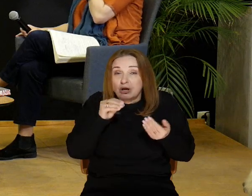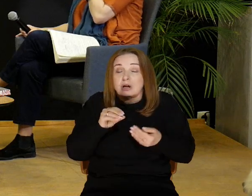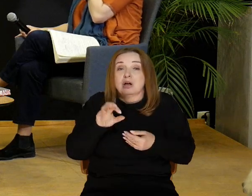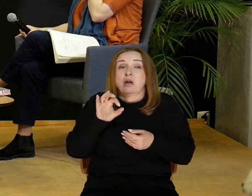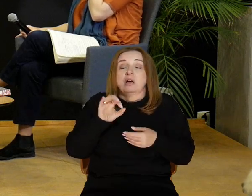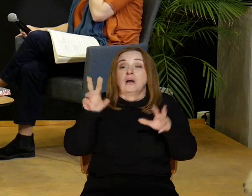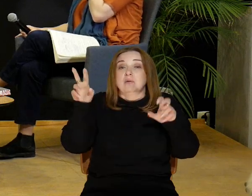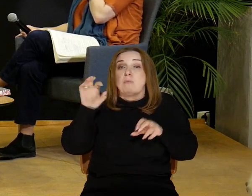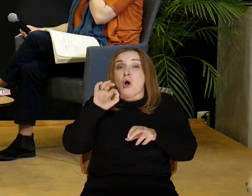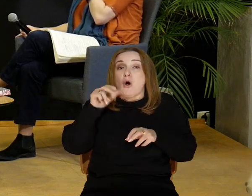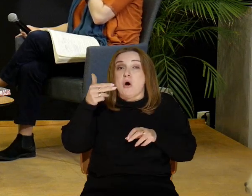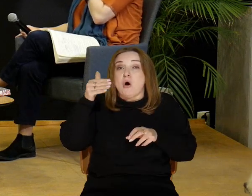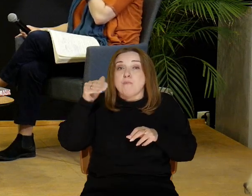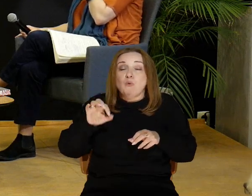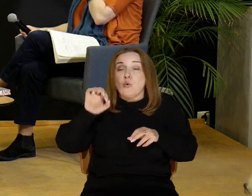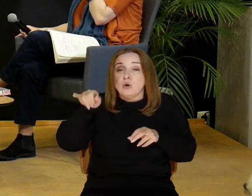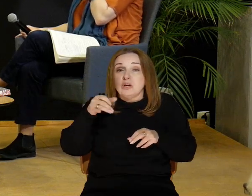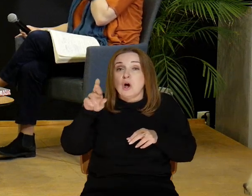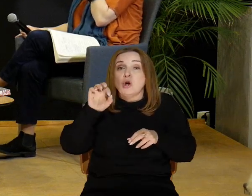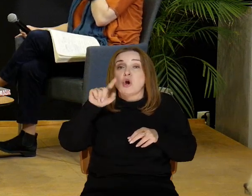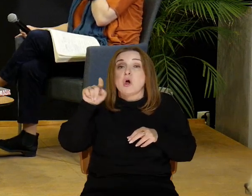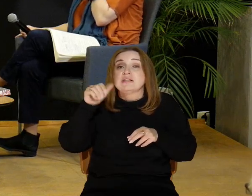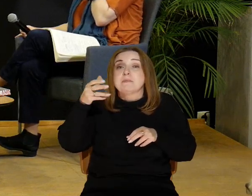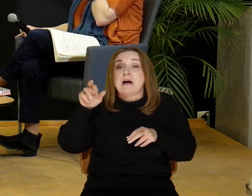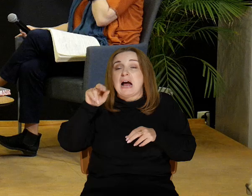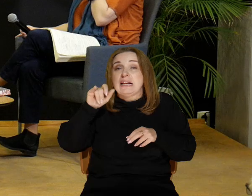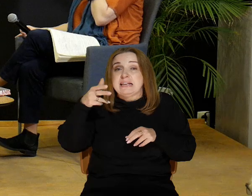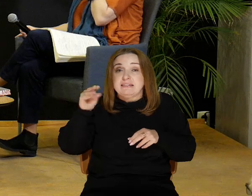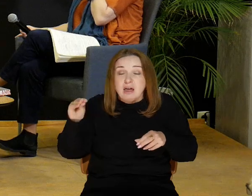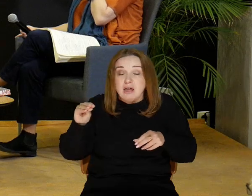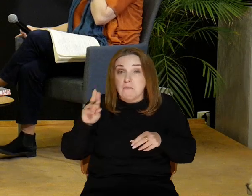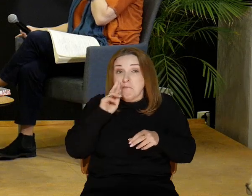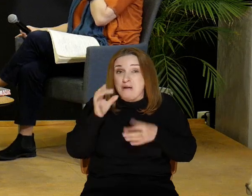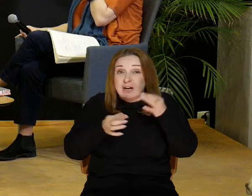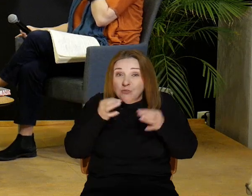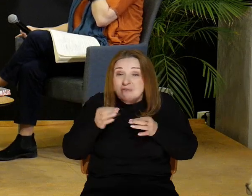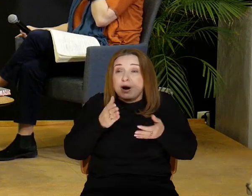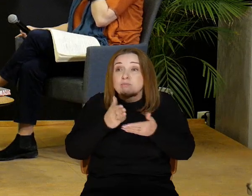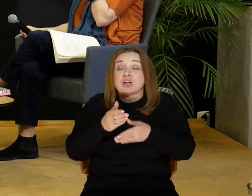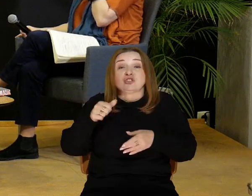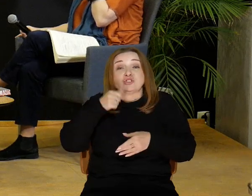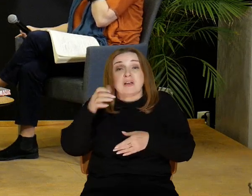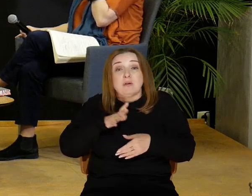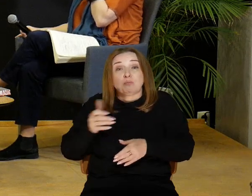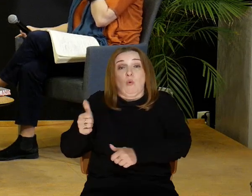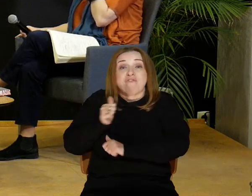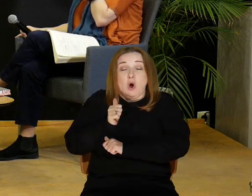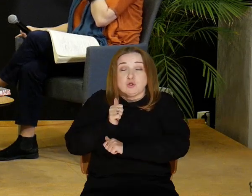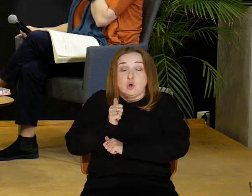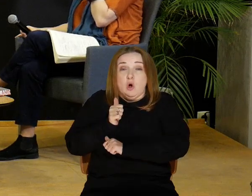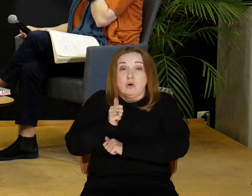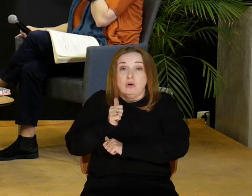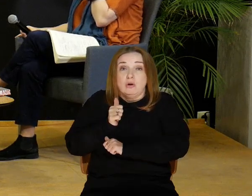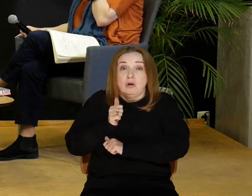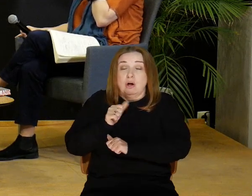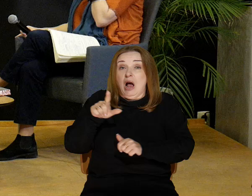zwrotką o bagnetach, którą się śpiewa. To była kołysanka rzeczywiście, którą mama mi śpiewała, no bo mój dziadek był w legionach, prawda? Więc my nawet nie myślimy,